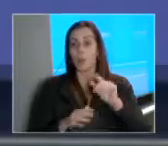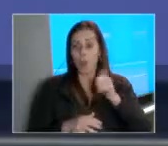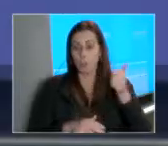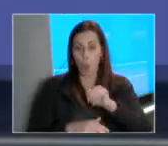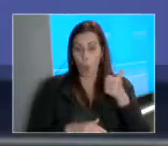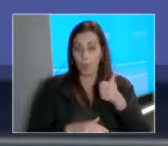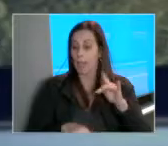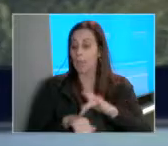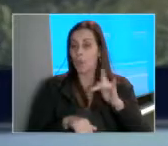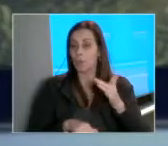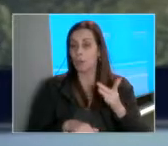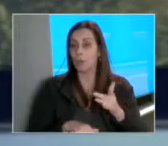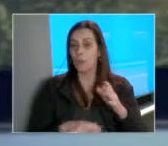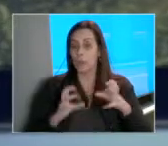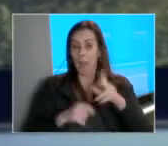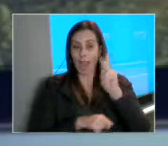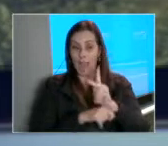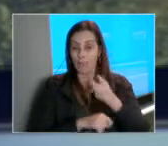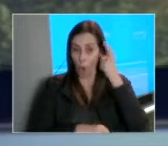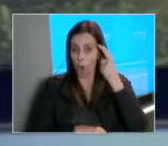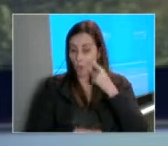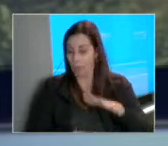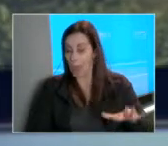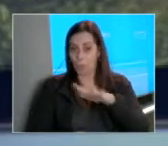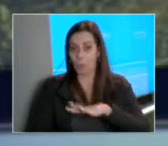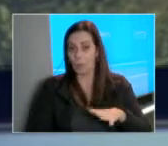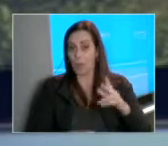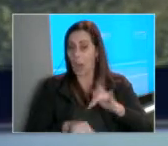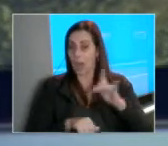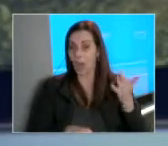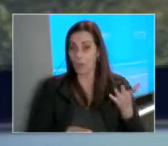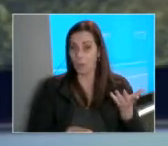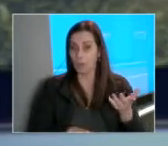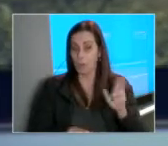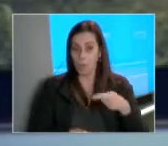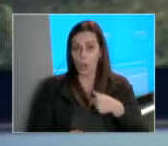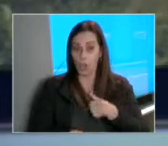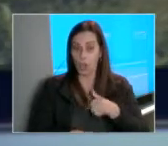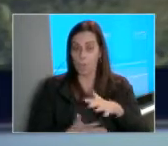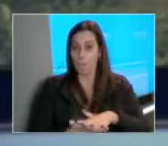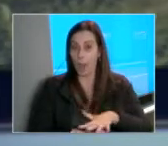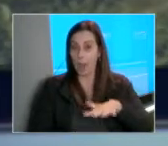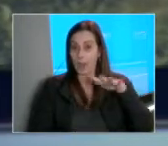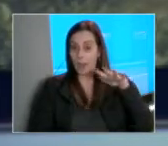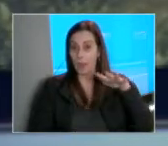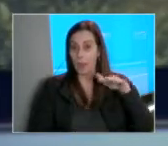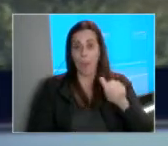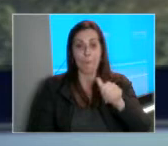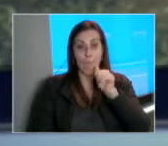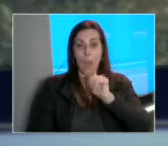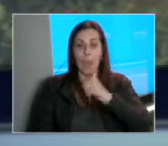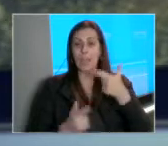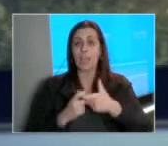קודם כל רגישות הידרולוגית, כפר קאסם וראש העין והאזור הזה רגיש הידרולוגית, יש לנו מאגר מהתהום